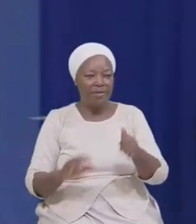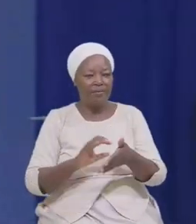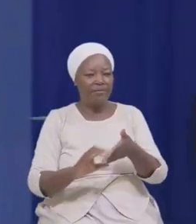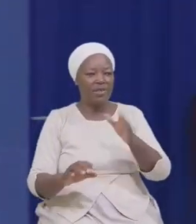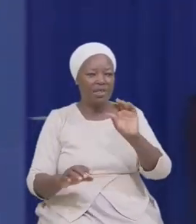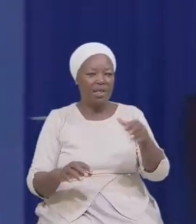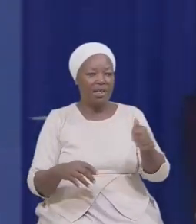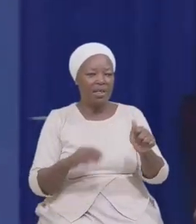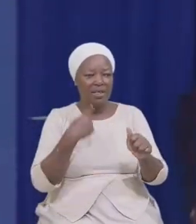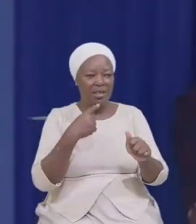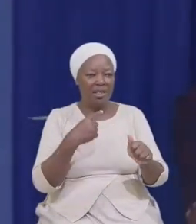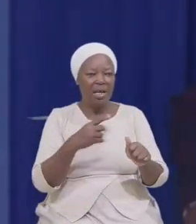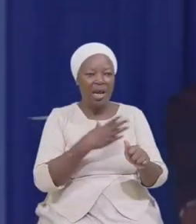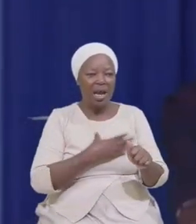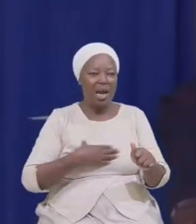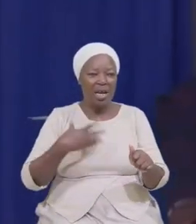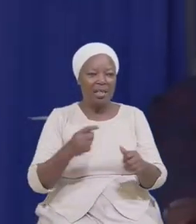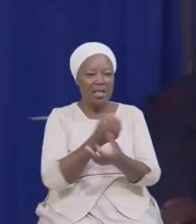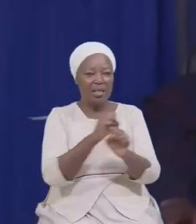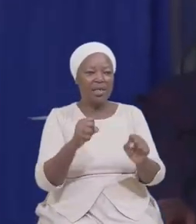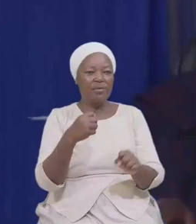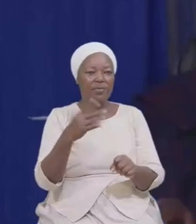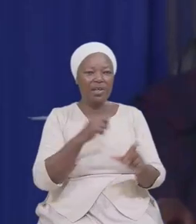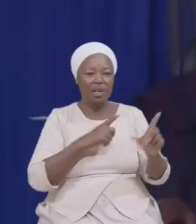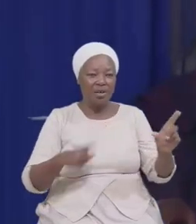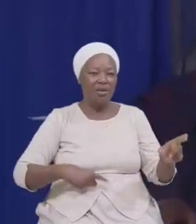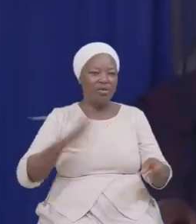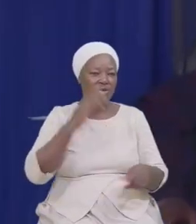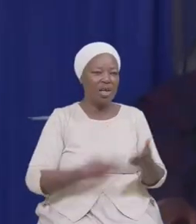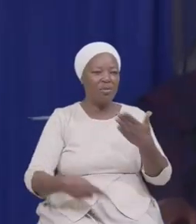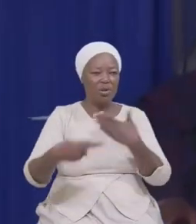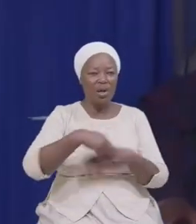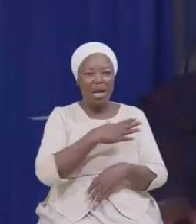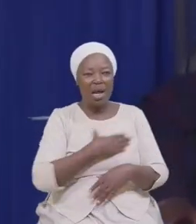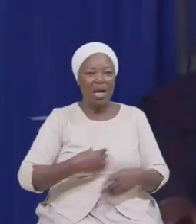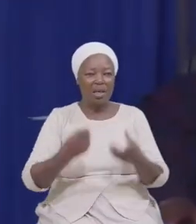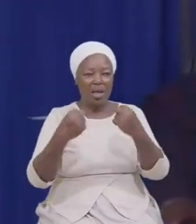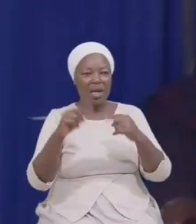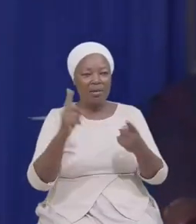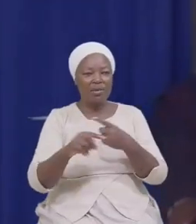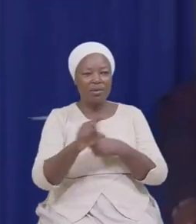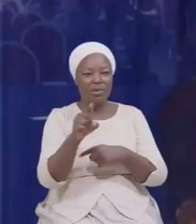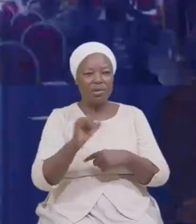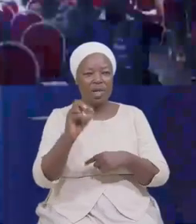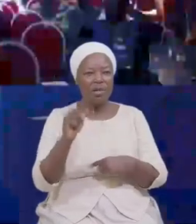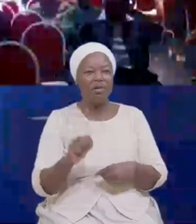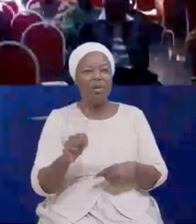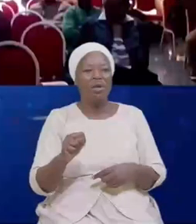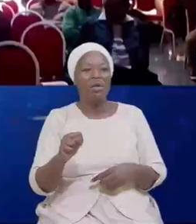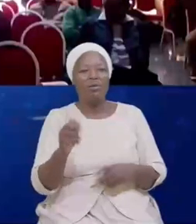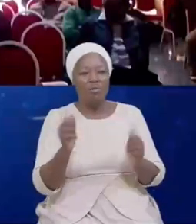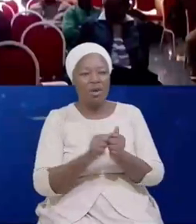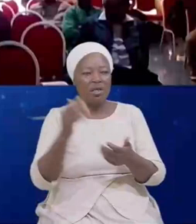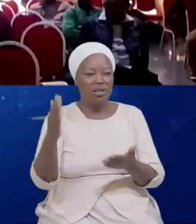Les rachetés de l'Éternel retourneront, ils iront à Sion avec chant de